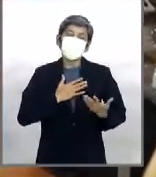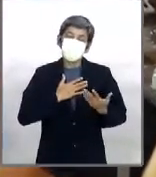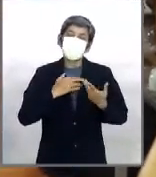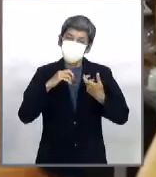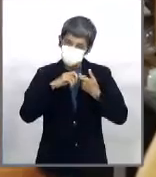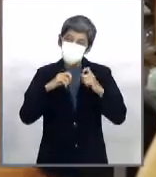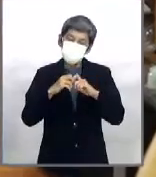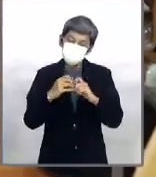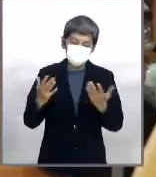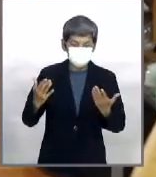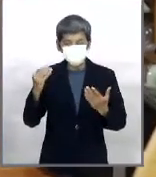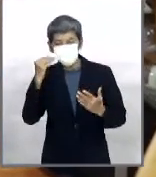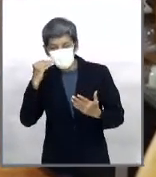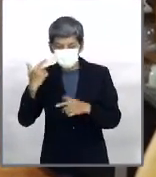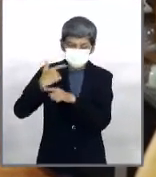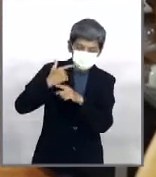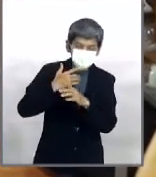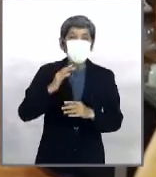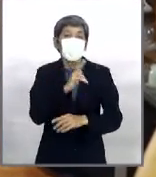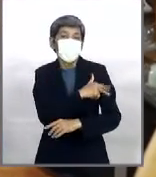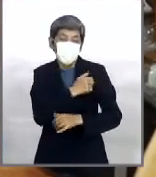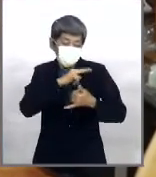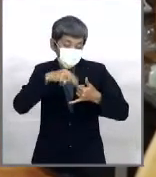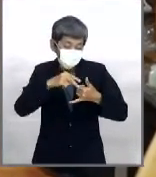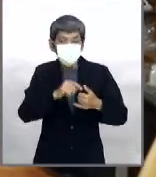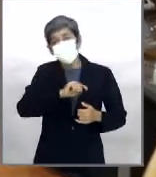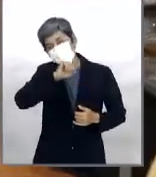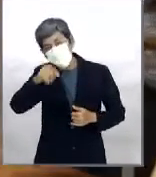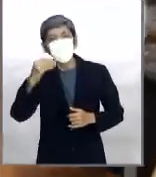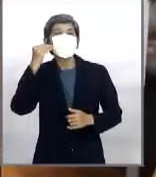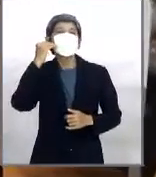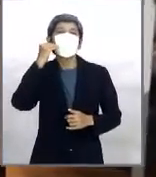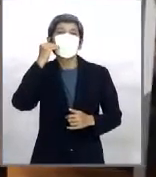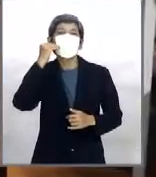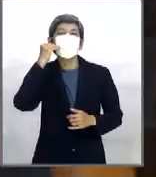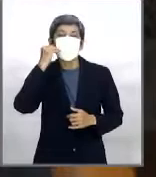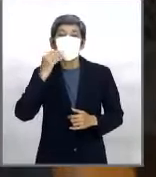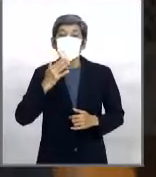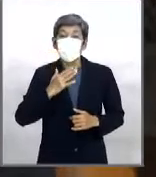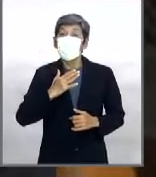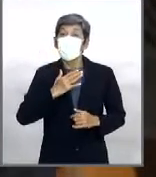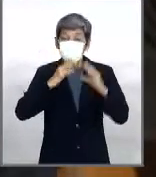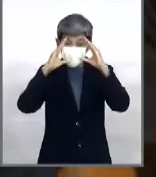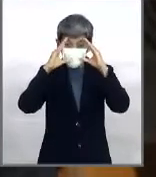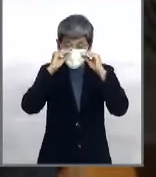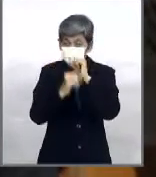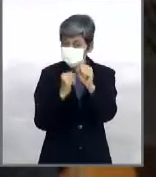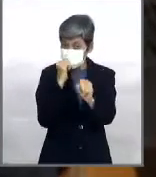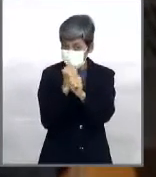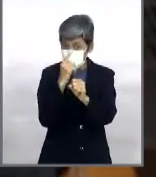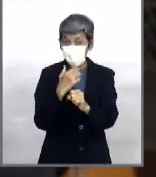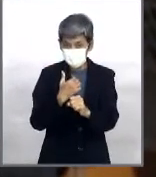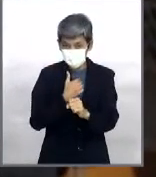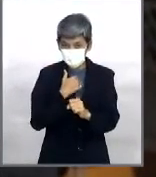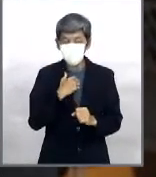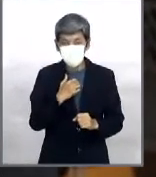ระคนที่บ้านก็คือคุณหมอรักษาไม่ได้ก็ส่งก็ให้กลับบ้านตอนเนี้ยเรากลางคืนตลอด1ปีนะ